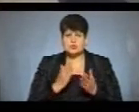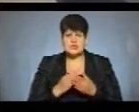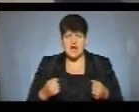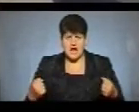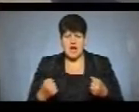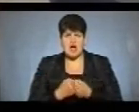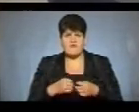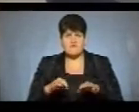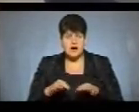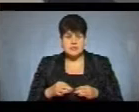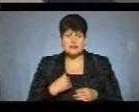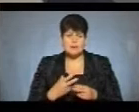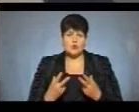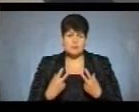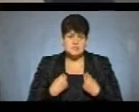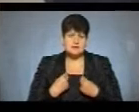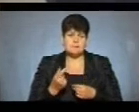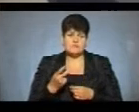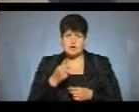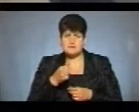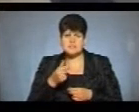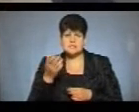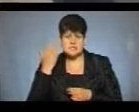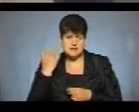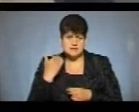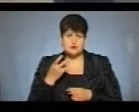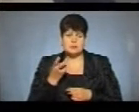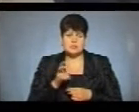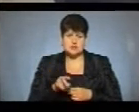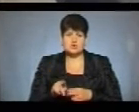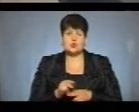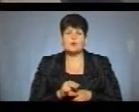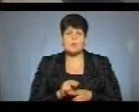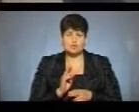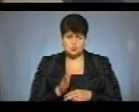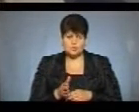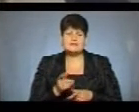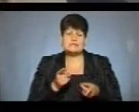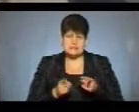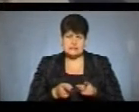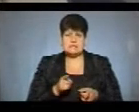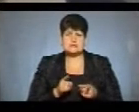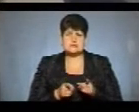Нам обіцяли півтора місяця тому, коли ми вийшли на дорогу, що поремонтують. Дійсно,